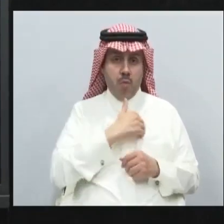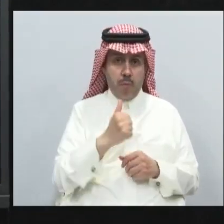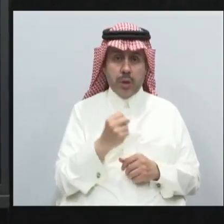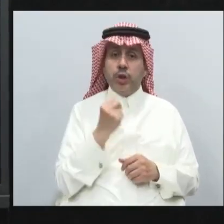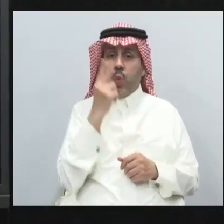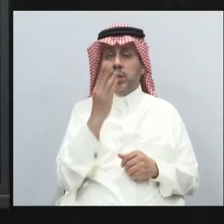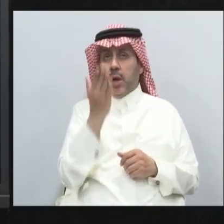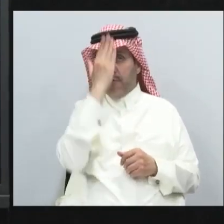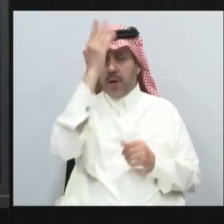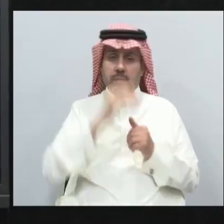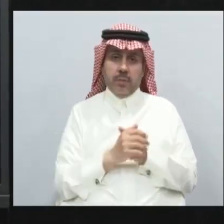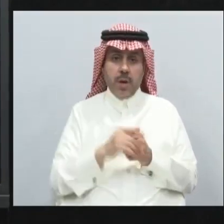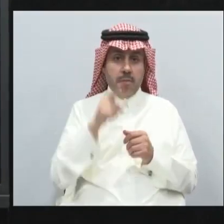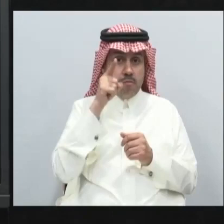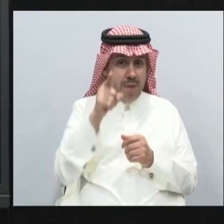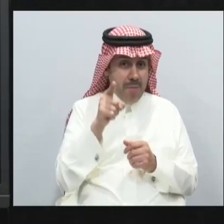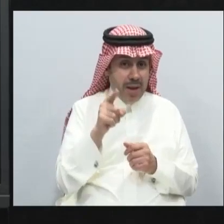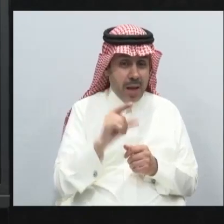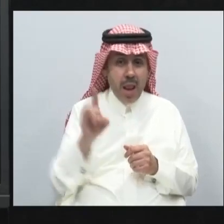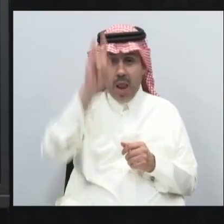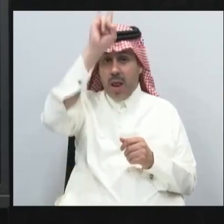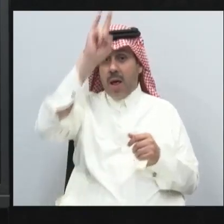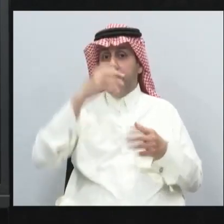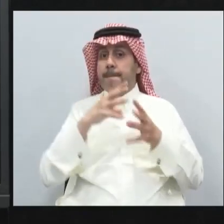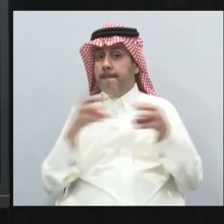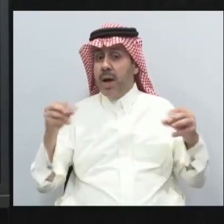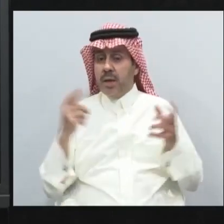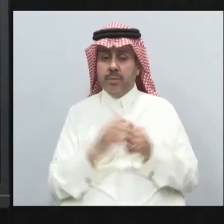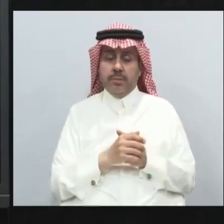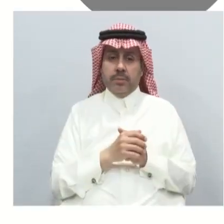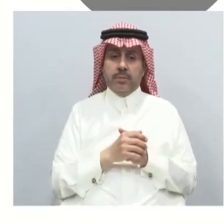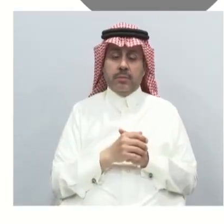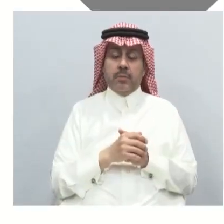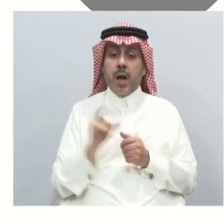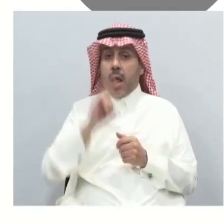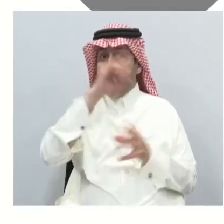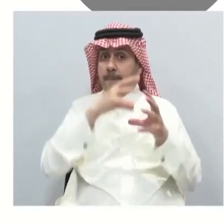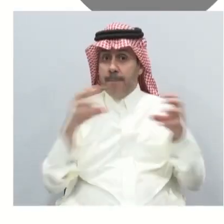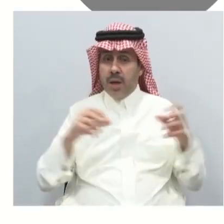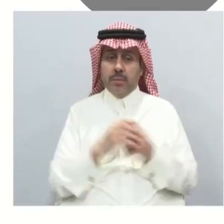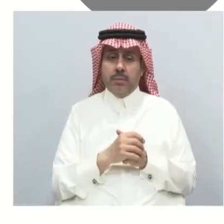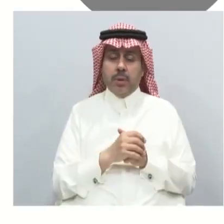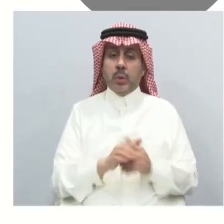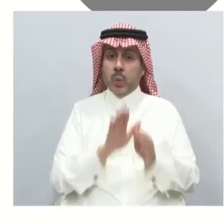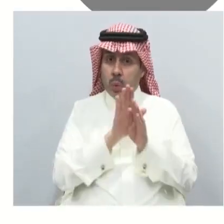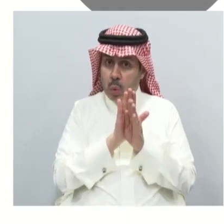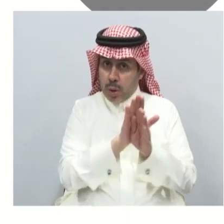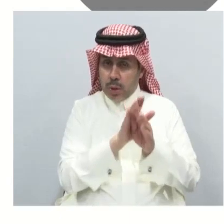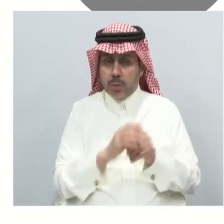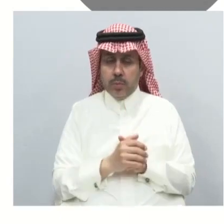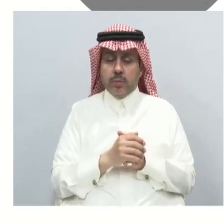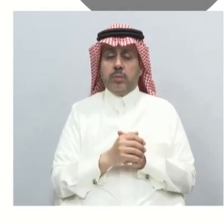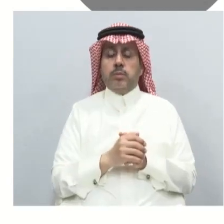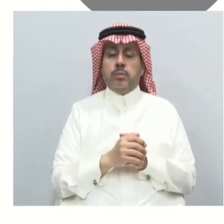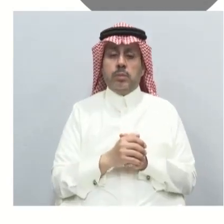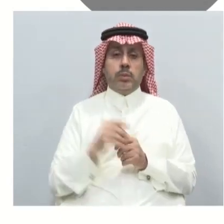ناتي ونساله فنقول له ما معنى لا اله الا الله فمعنى لا اله الا الله هو الذي سيعينه باذن الله وهو ما